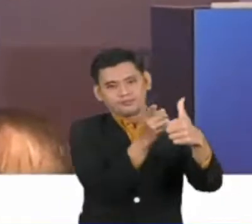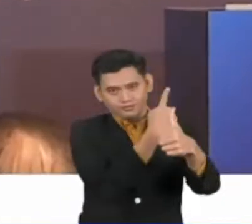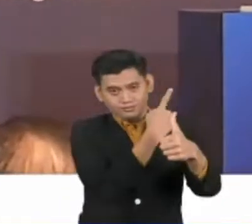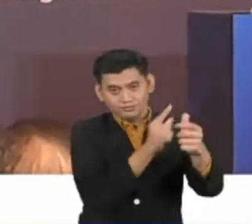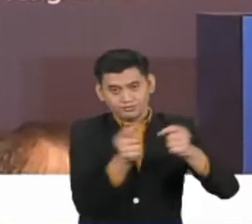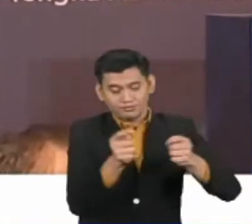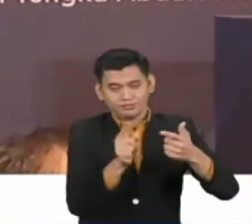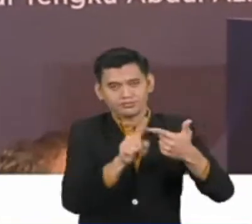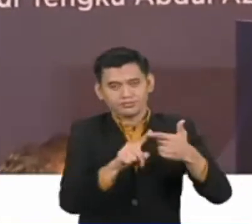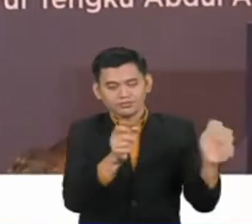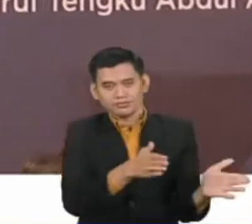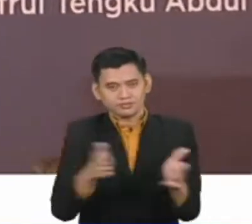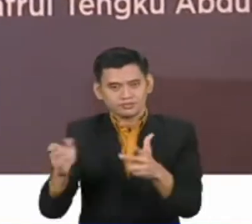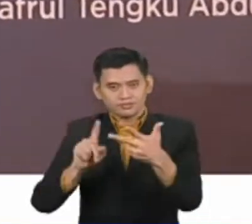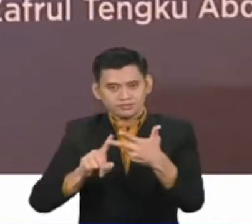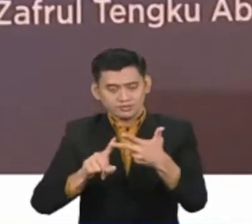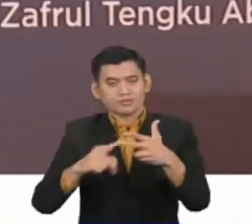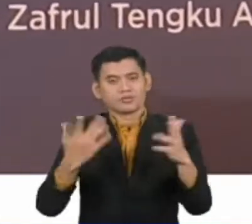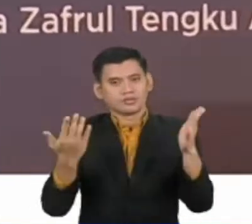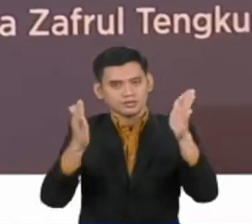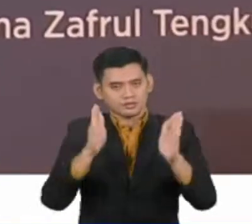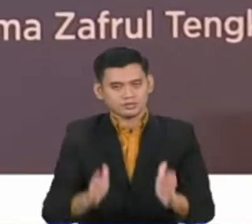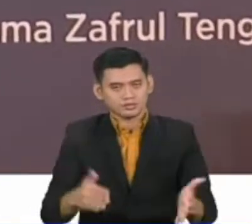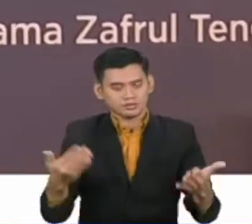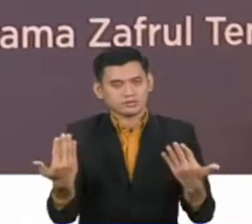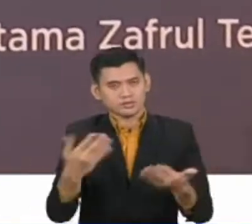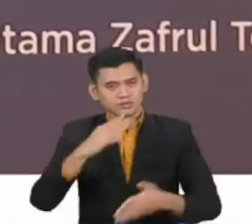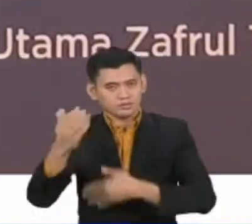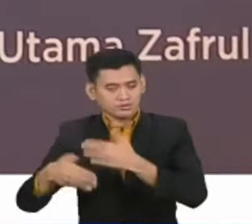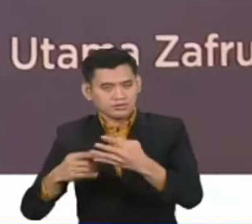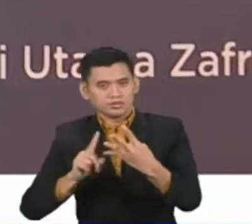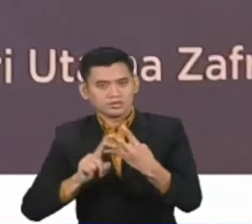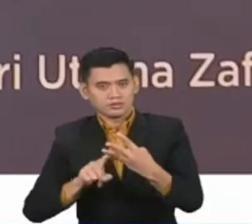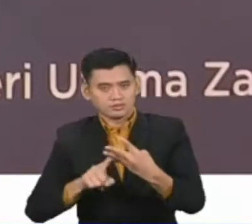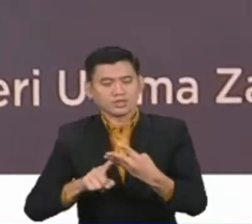tadbir urus, modal insan, proses dan digital.